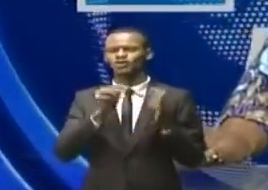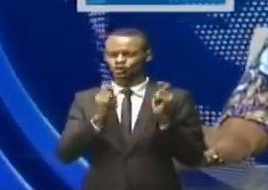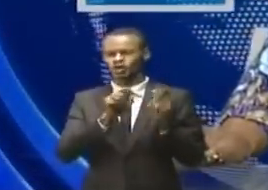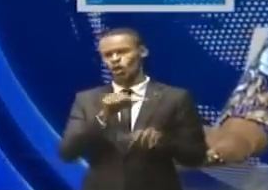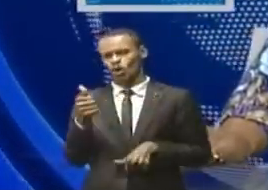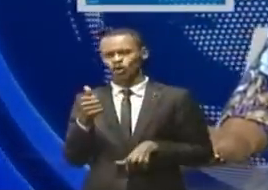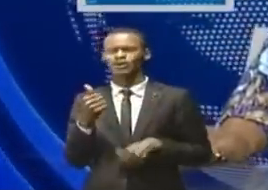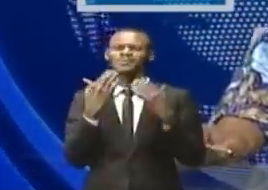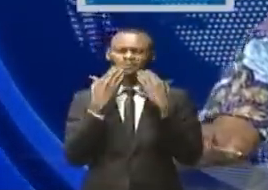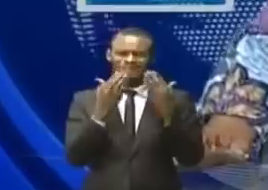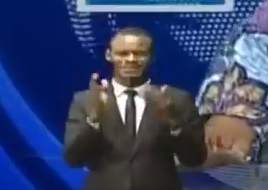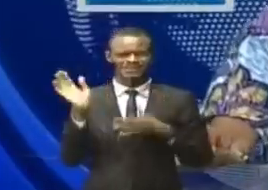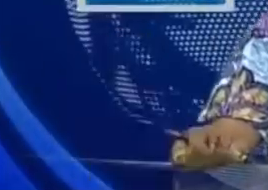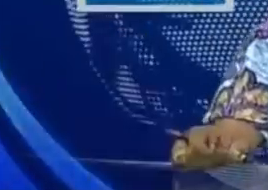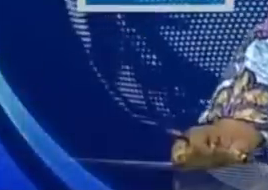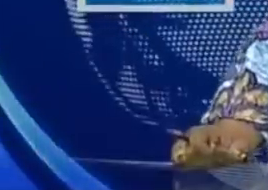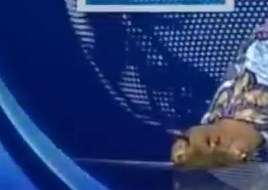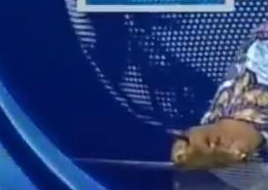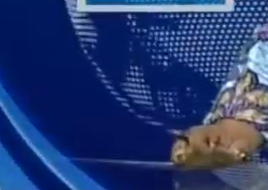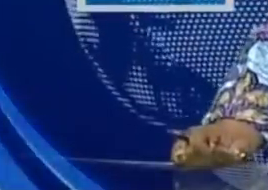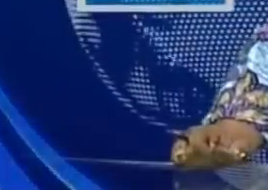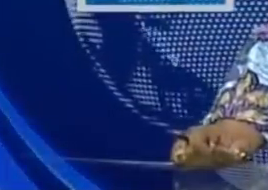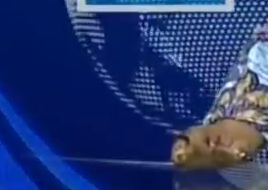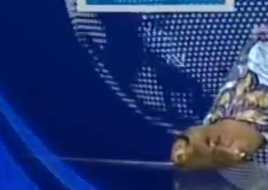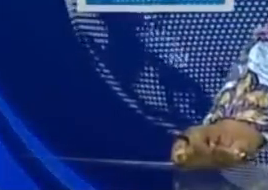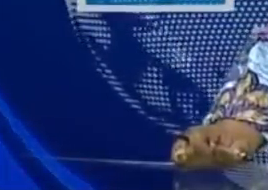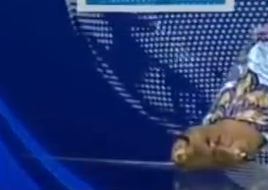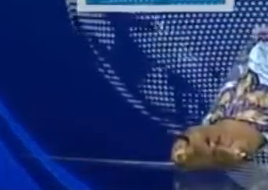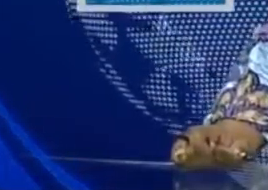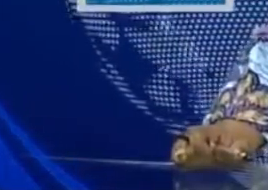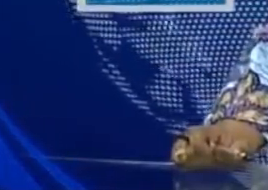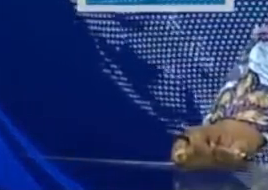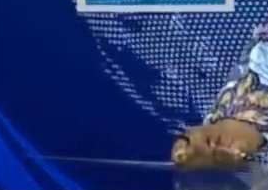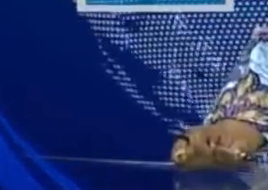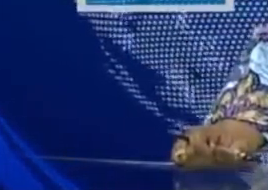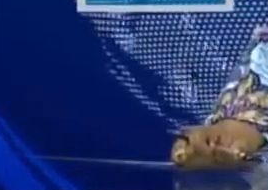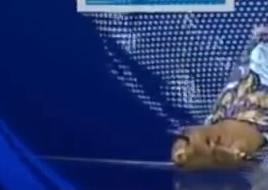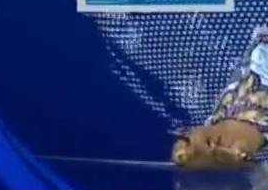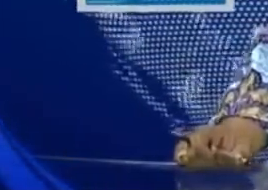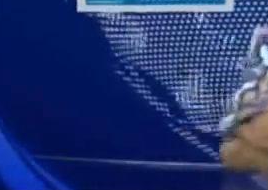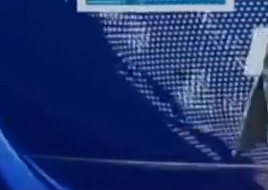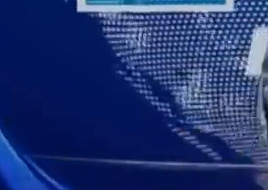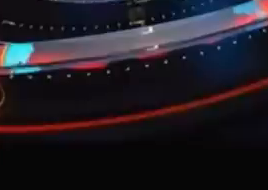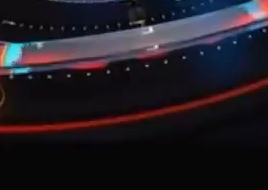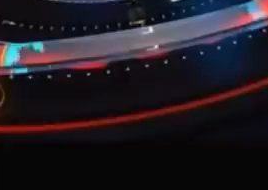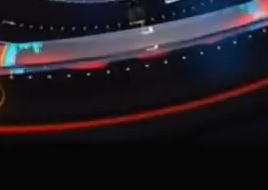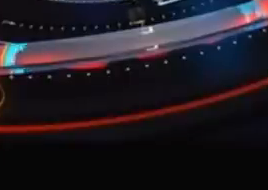Michel Moukoui. Très bon tour de programme sur la RTNC et excellent week-end à tous. Au revoir.